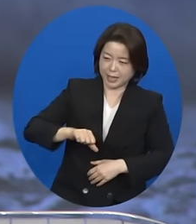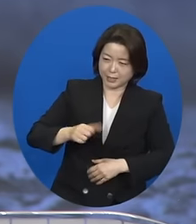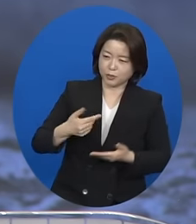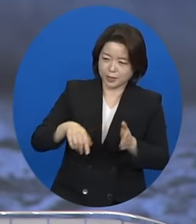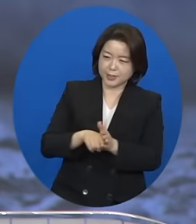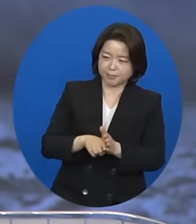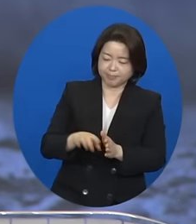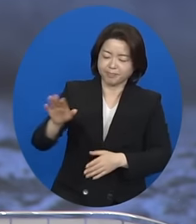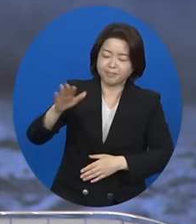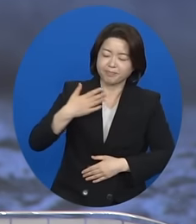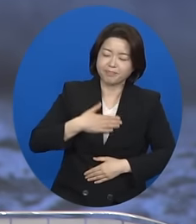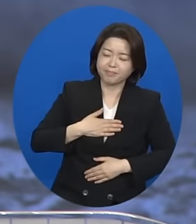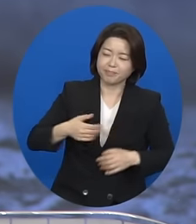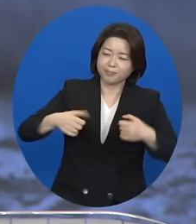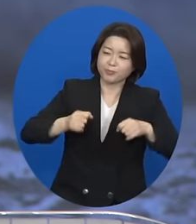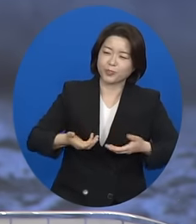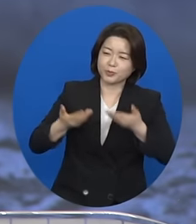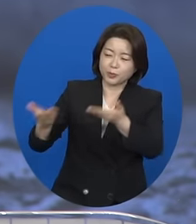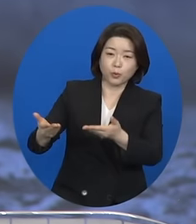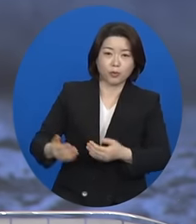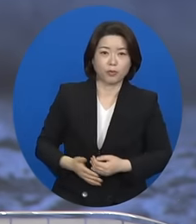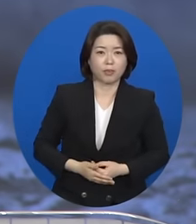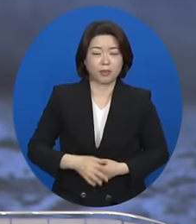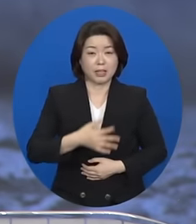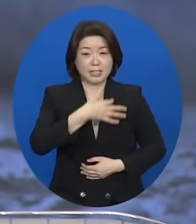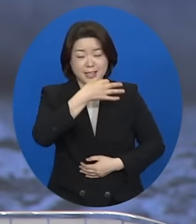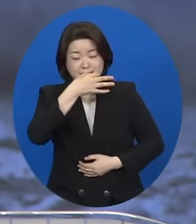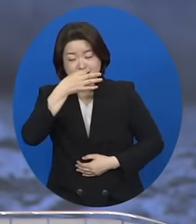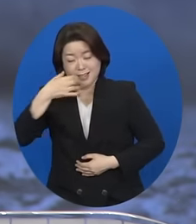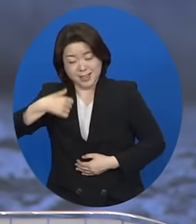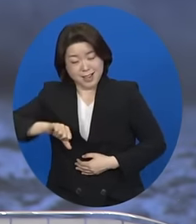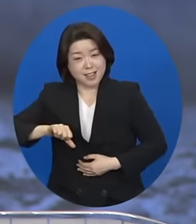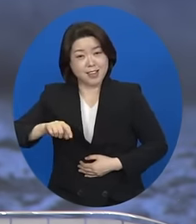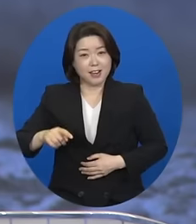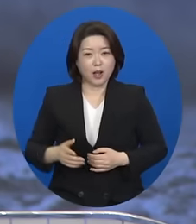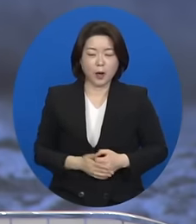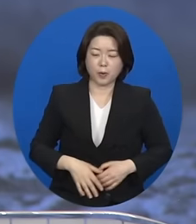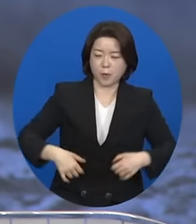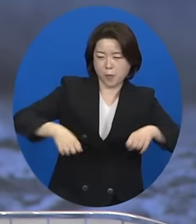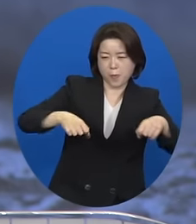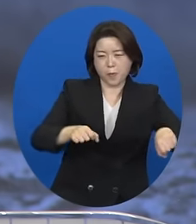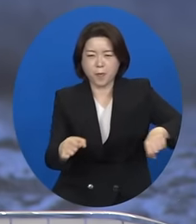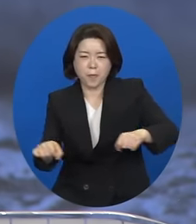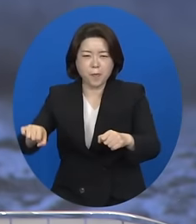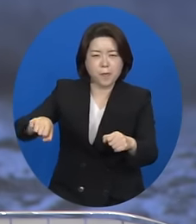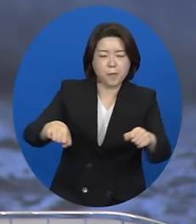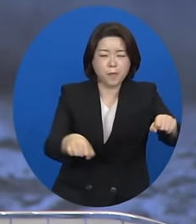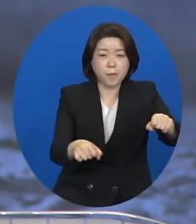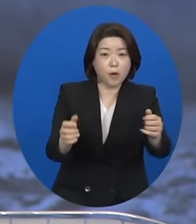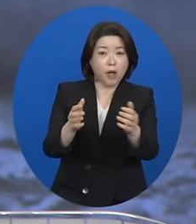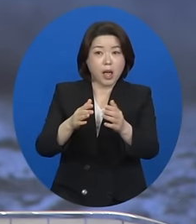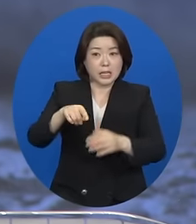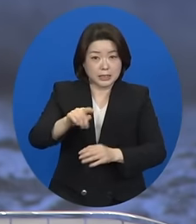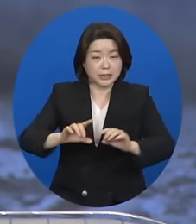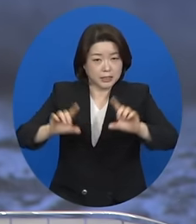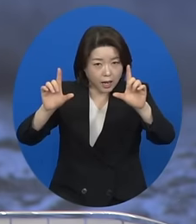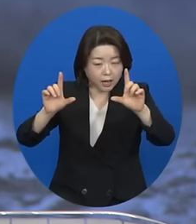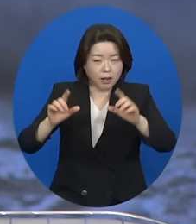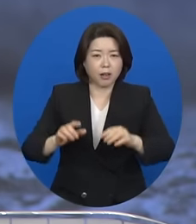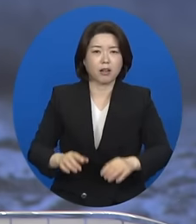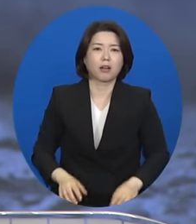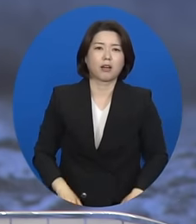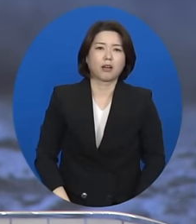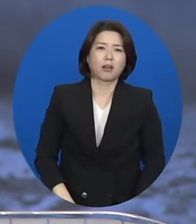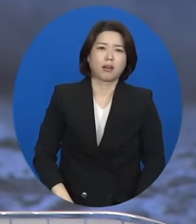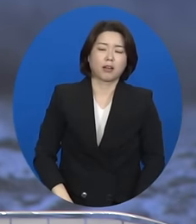주었어요 아들이 신나 했죠 얼마나 신났을까 신나게 오토바이를 몰고 나간 그 아들은 바로 그날로 사과를